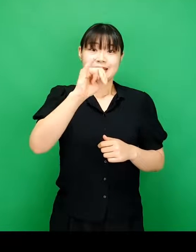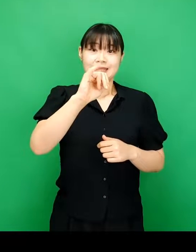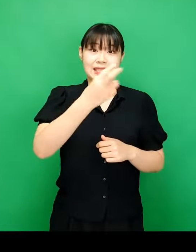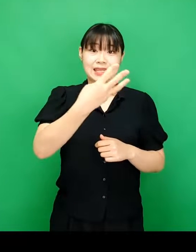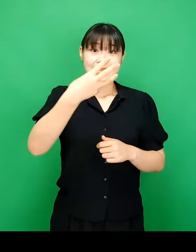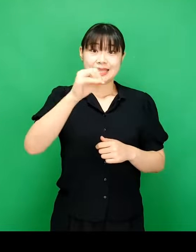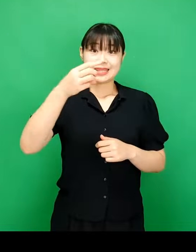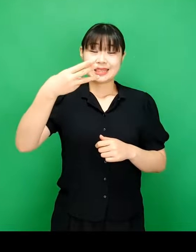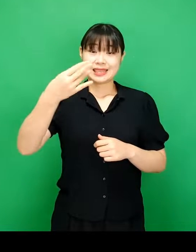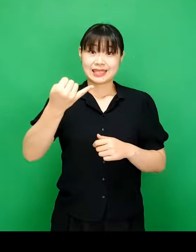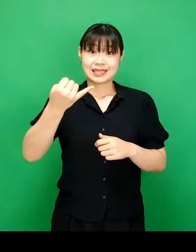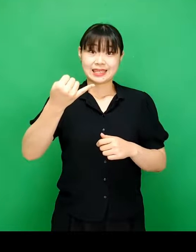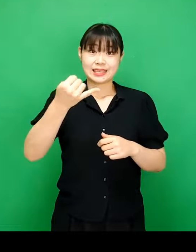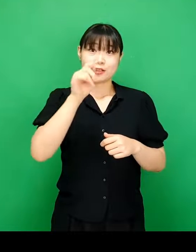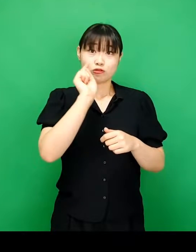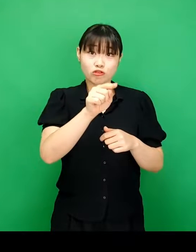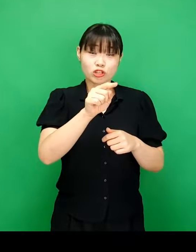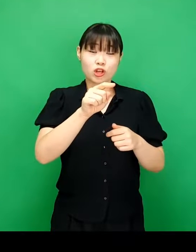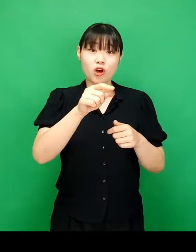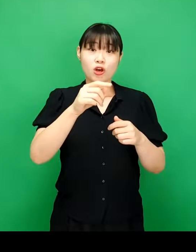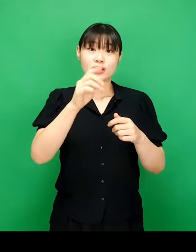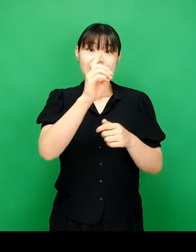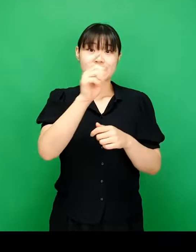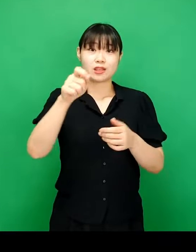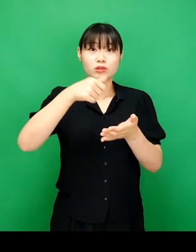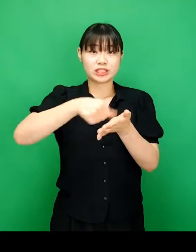딜리트 키를 눌러서 데이터를 지워줍니다.